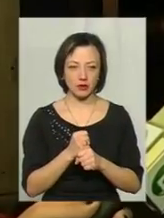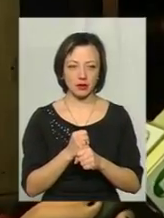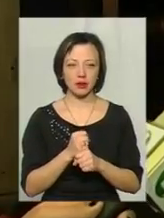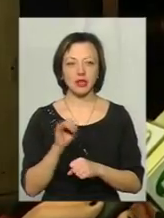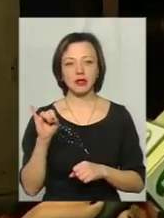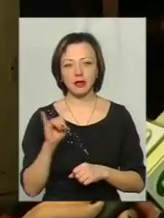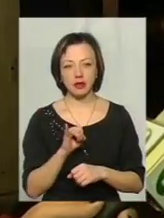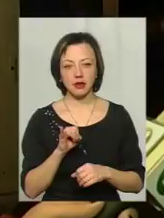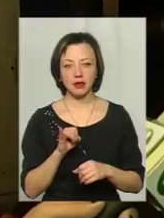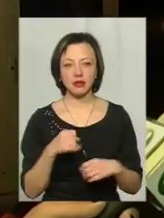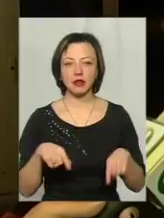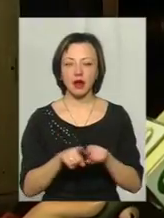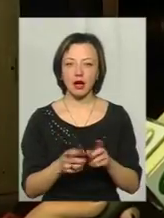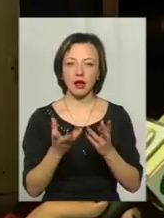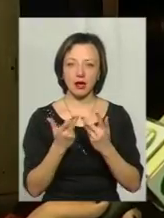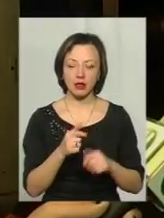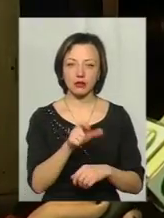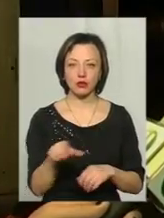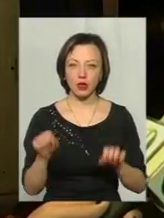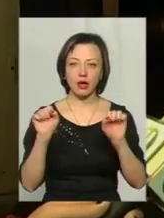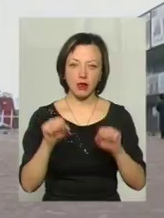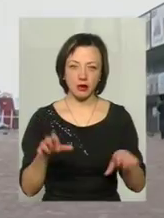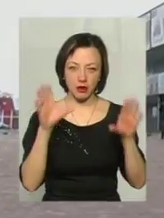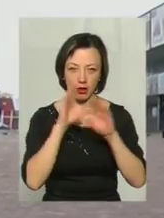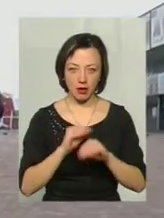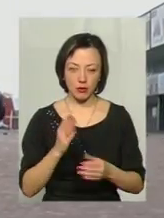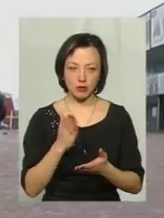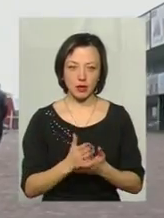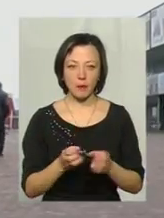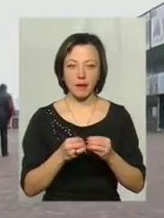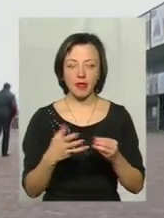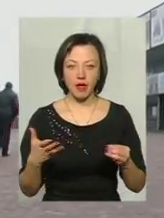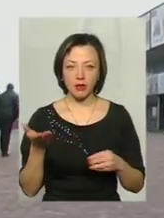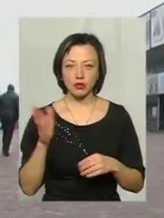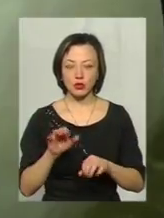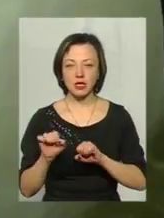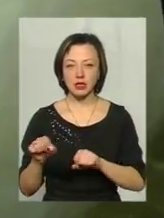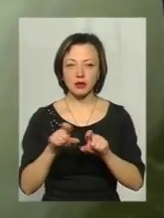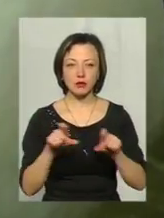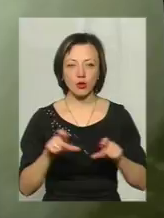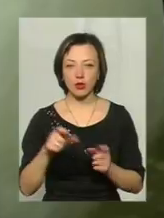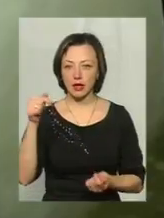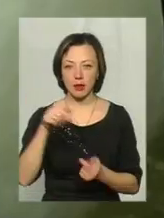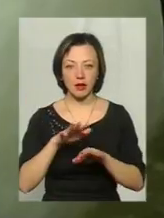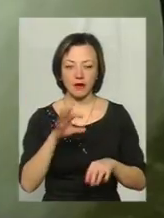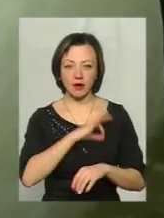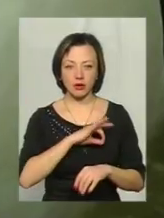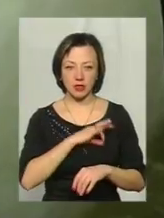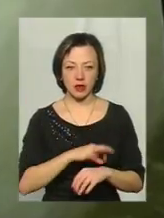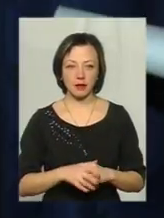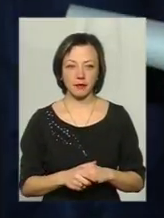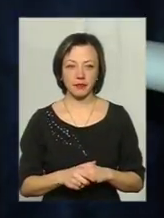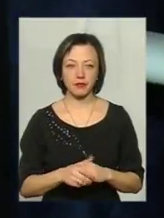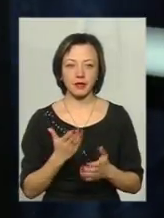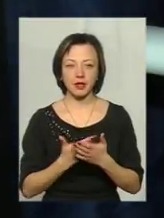в принципі, до така кількість людей тут може розміститися. 15 захисних споруд у Хмельницькому непридатні для використання за призначенням.